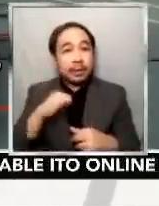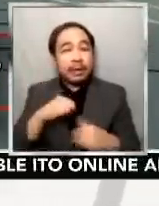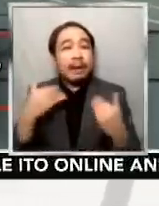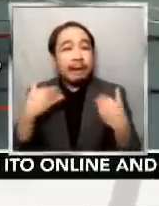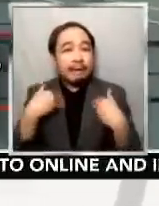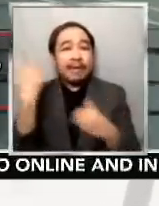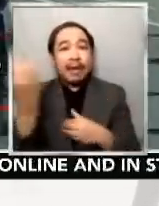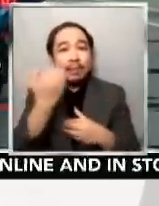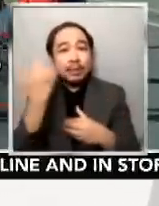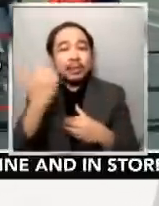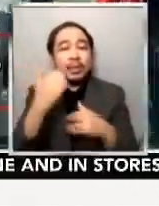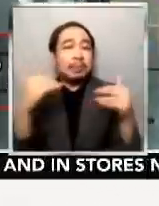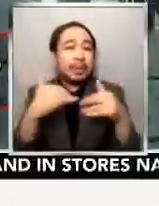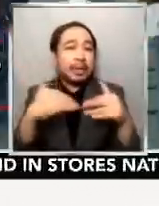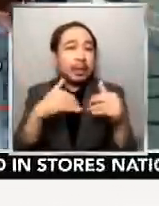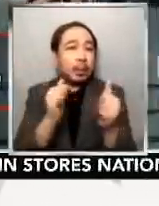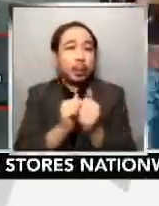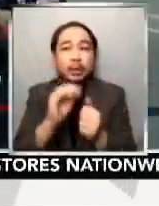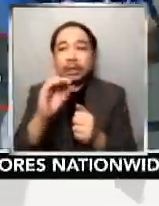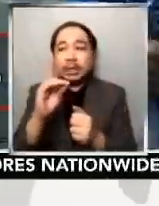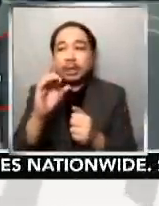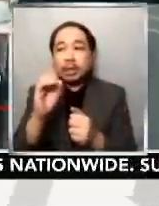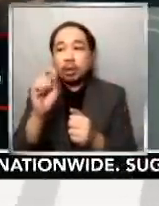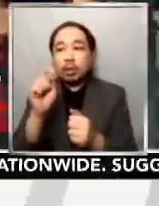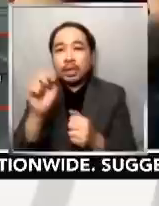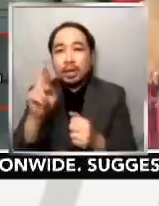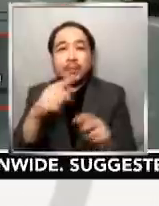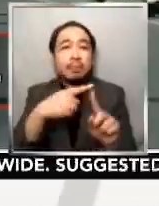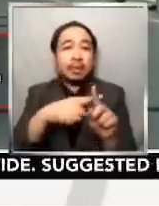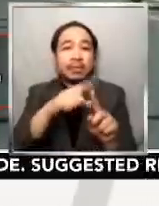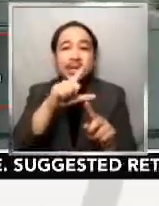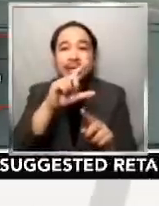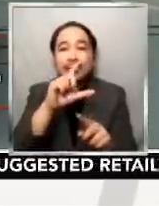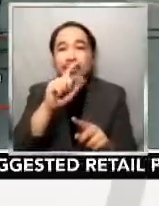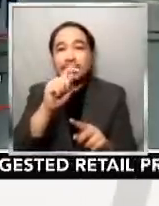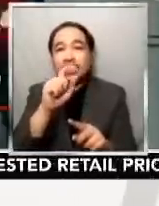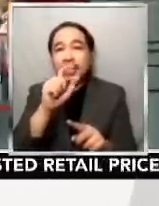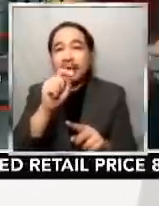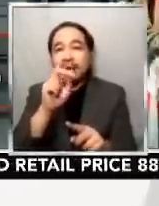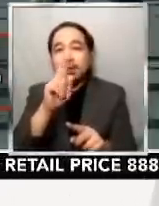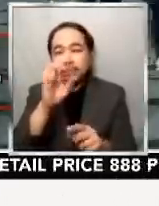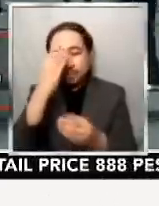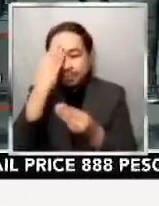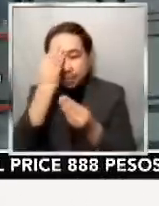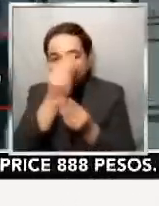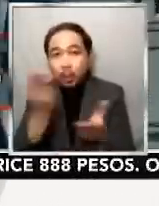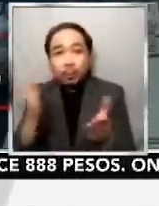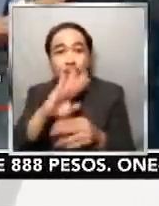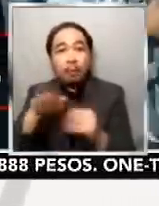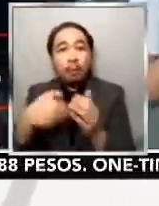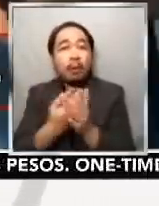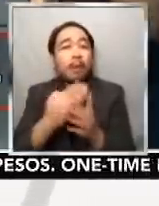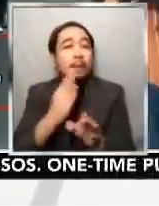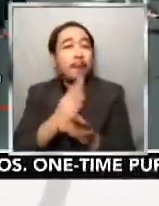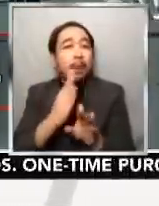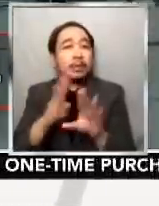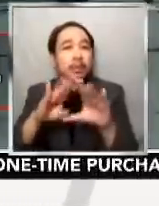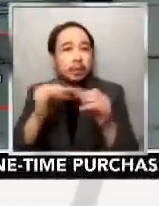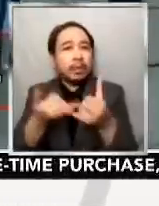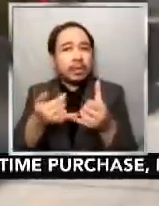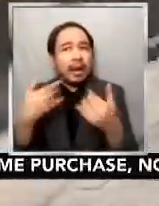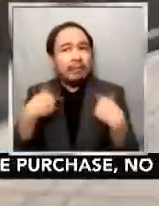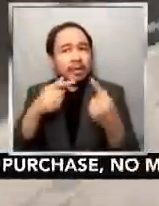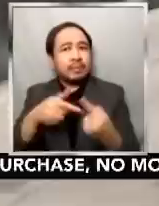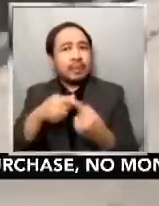sector, at ngayon din ang LTFRB, inirelay po natin sa mga operators na ito, lahat po ng units nilang may special permits, dapat po